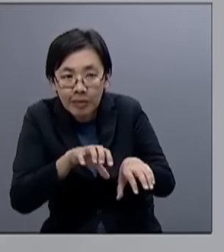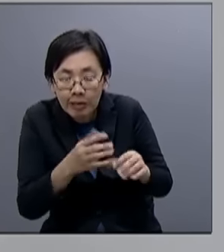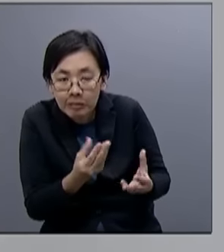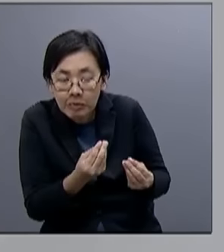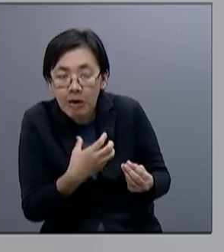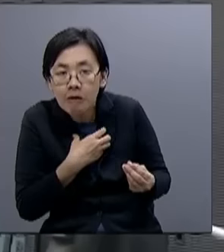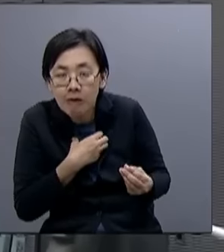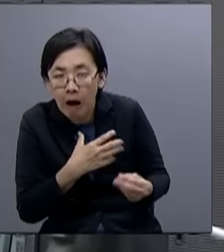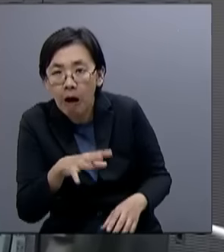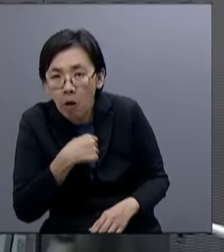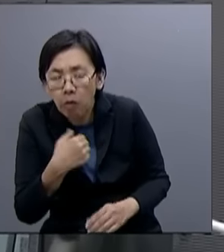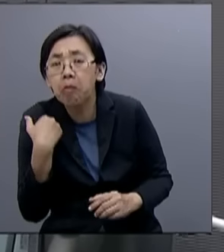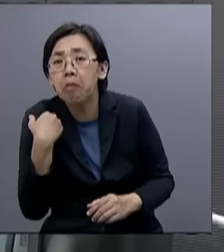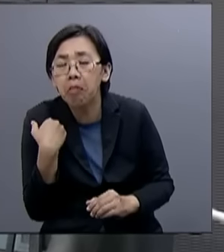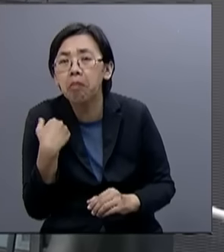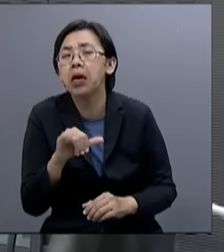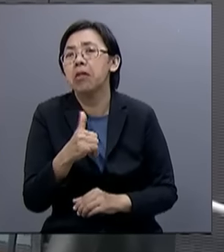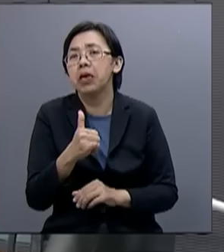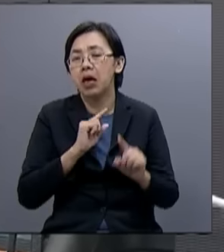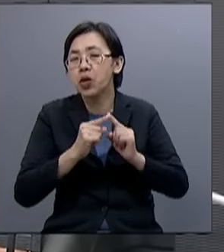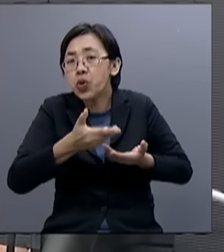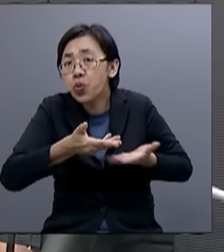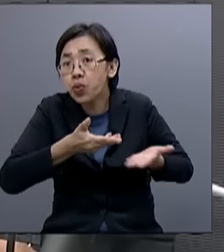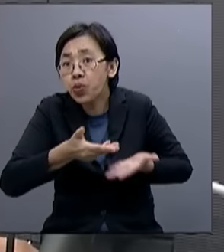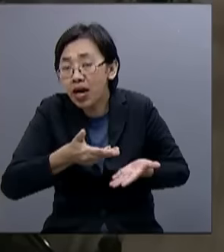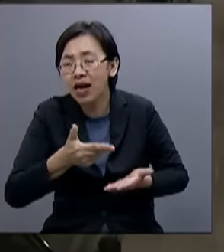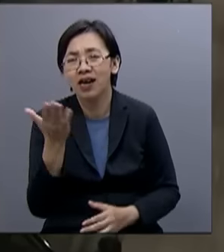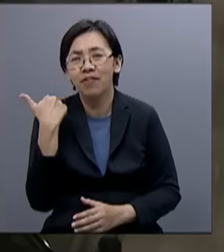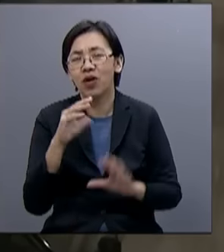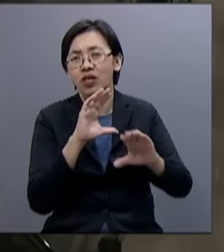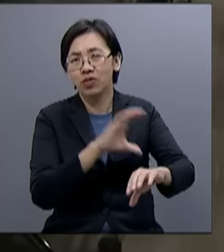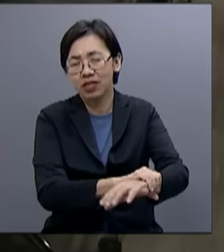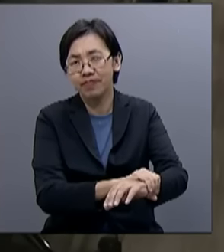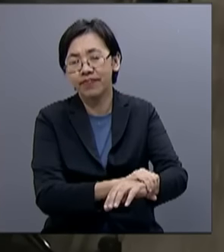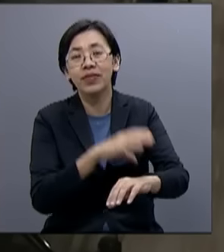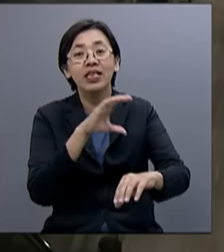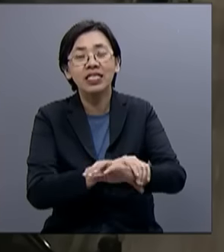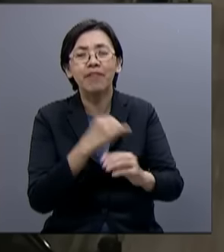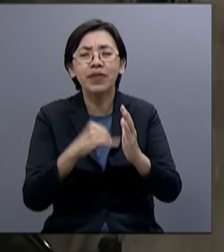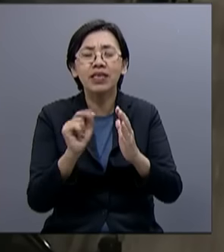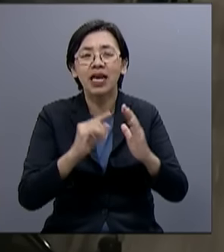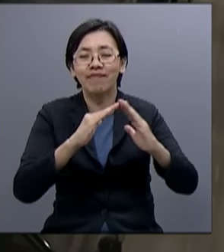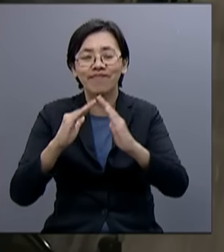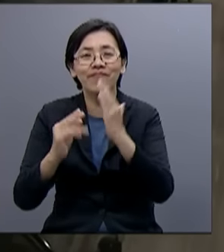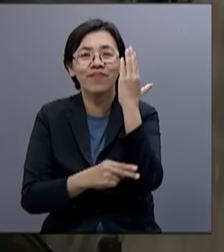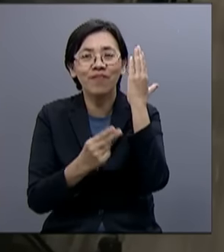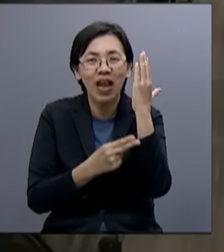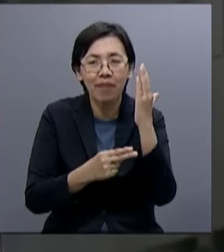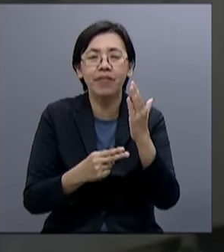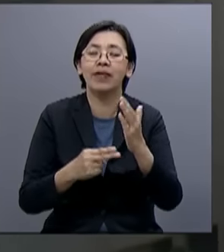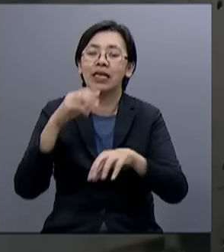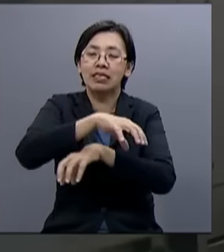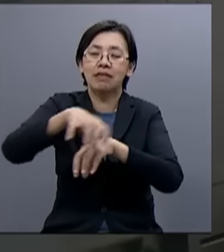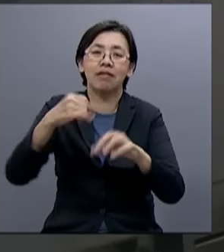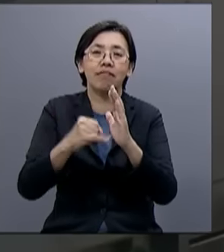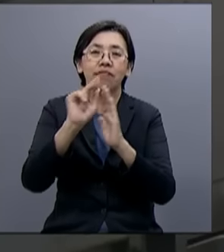ออกไปแล้วหรือไม่อาจจะมีการเจราจากับคนที่เคยถูกจับกลุมในคดีรีสอตลกปาบังแ่งด้วยหรอเปล่านะคะ